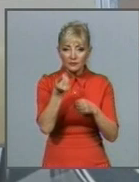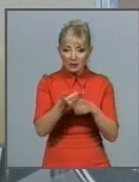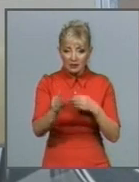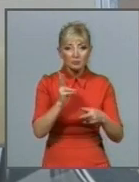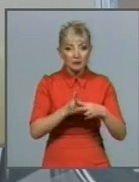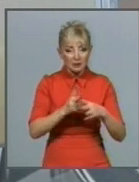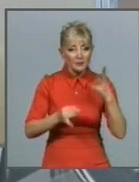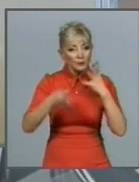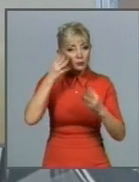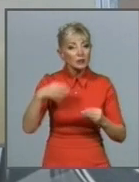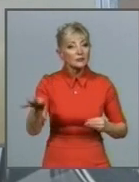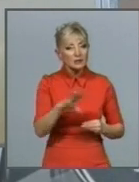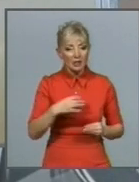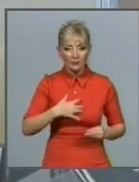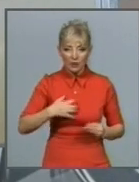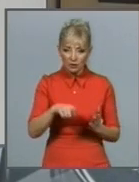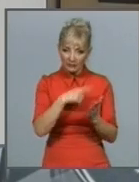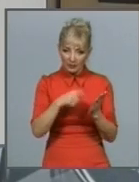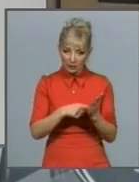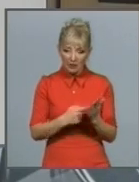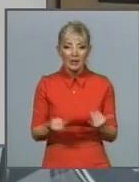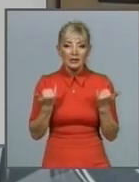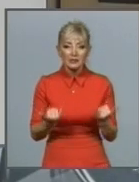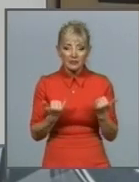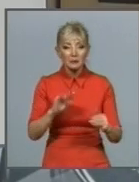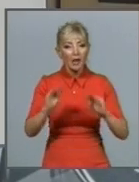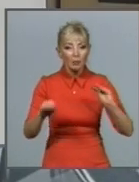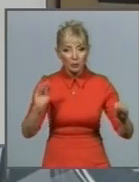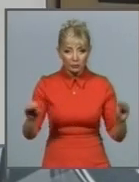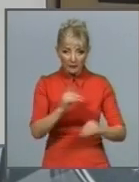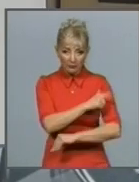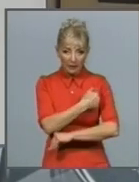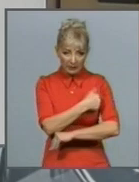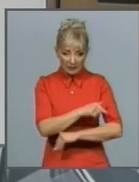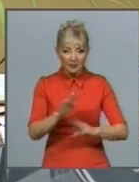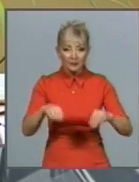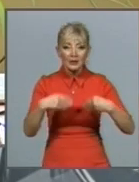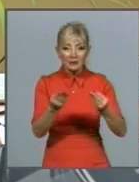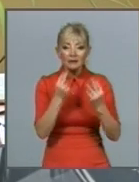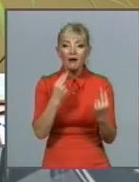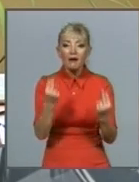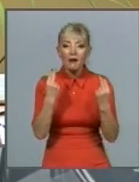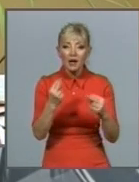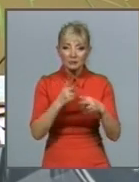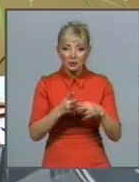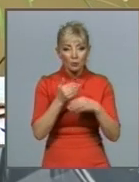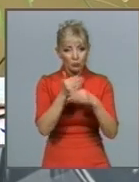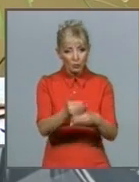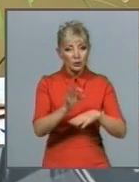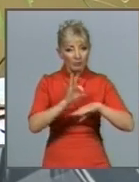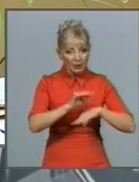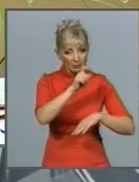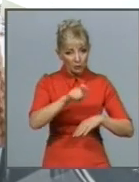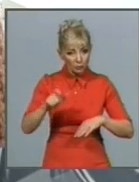врахувати усі нагальні потреби щодо сучасного устаткування медзакладів, надання якісної медичної допомоги хворим